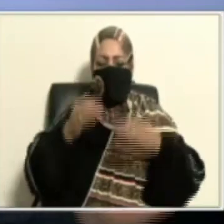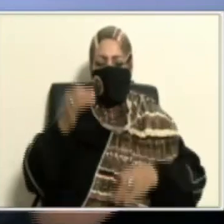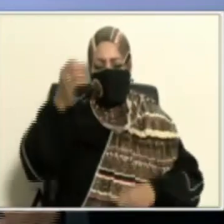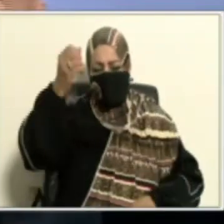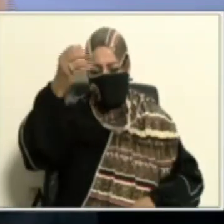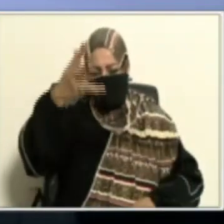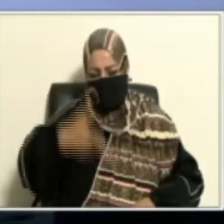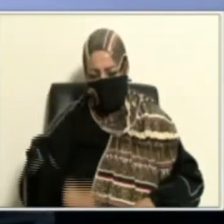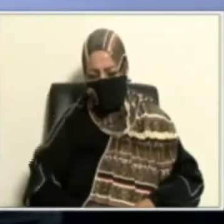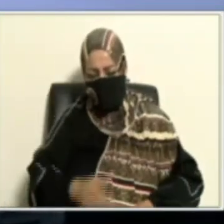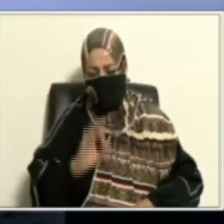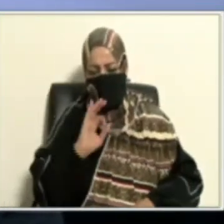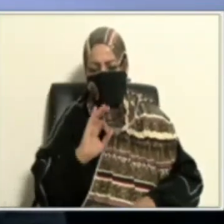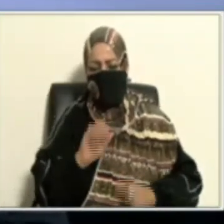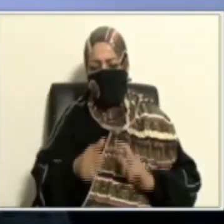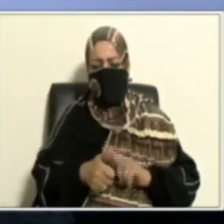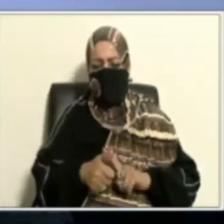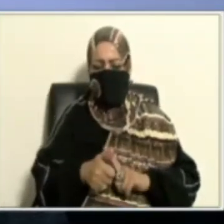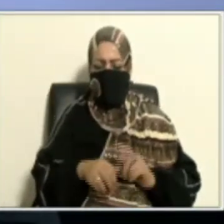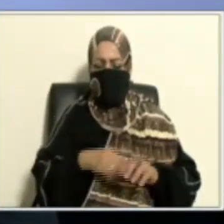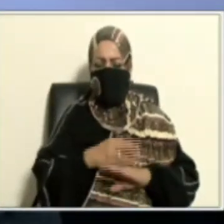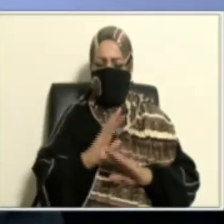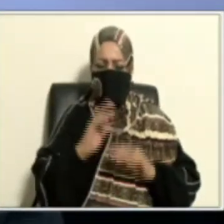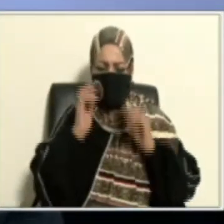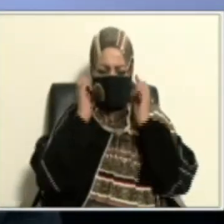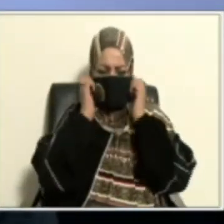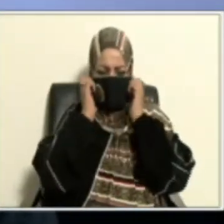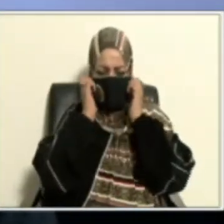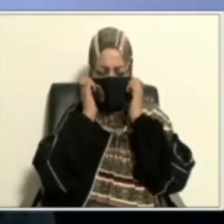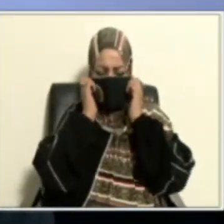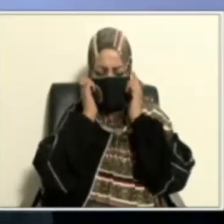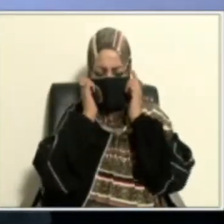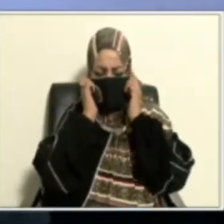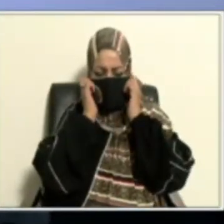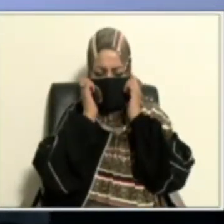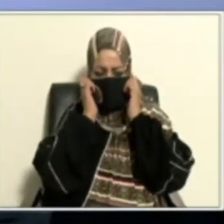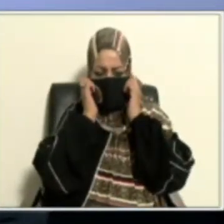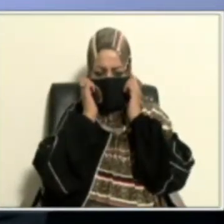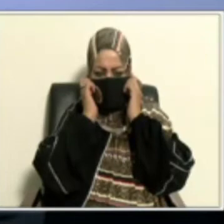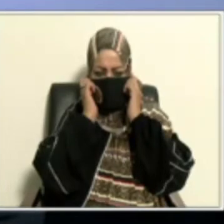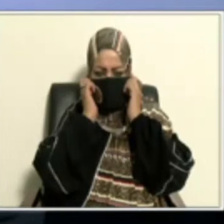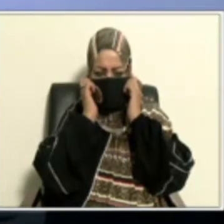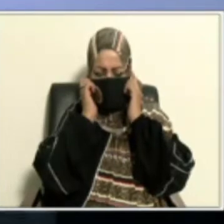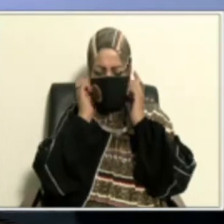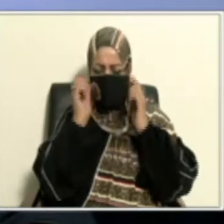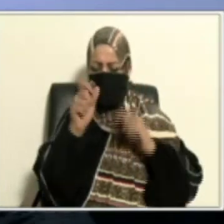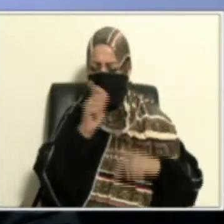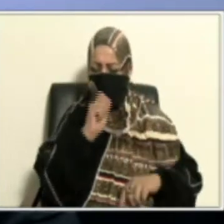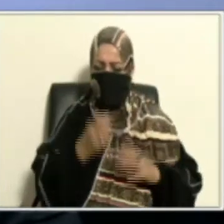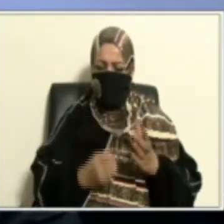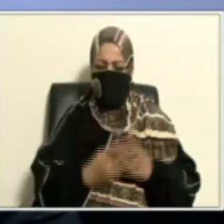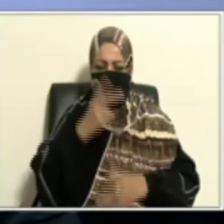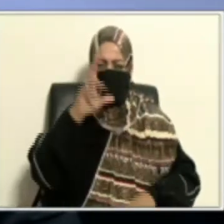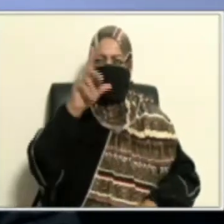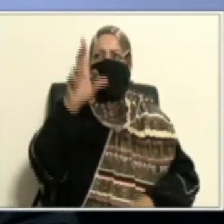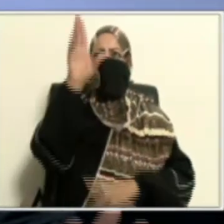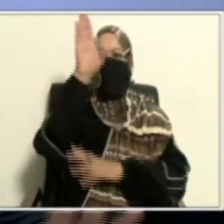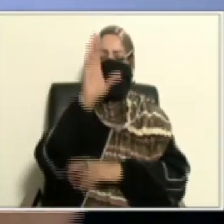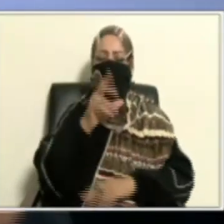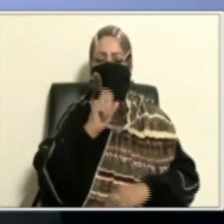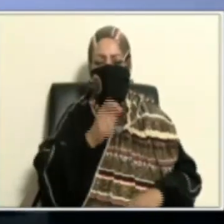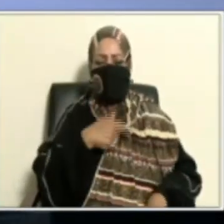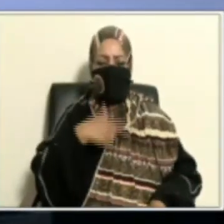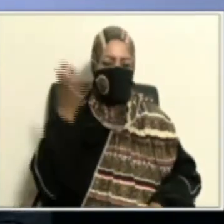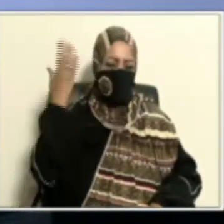فوق تقعد. المهم الاختراع في وسيلة العبادة ليس بدعة، الاختراع في العبادة نفسها